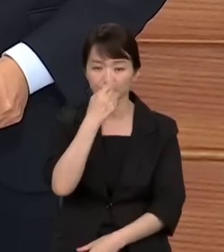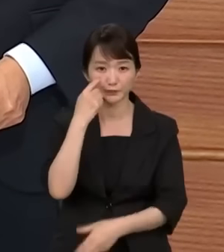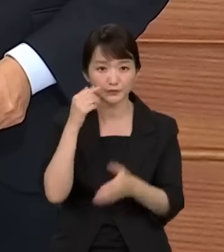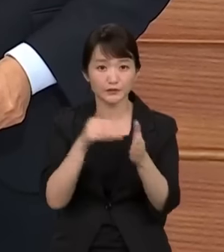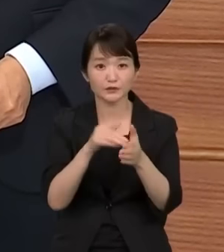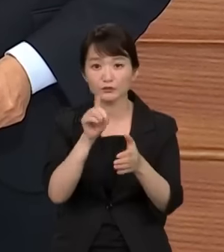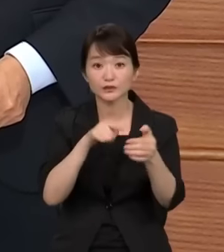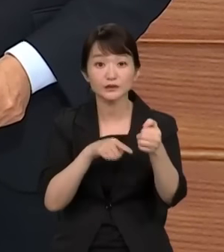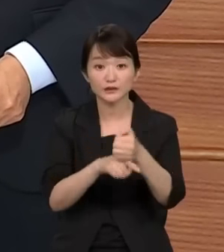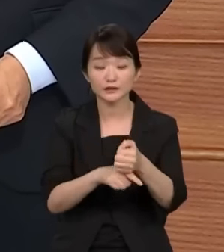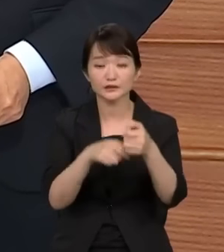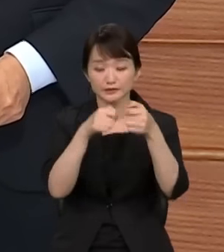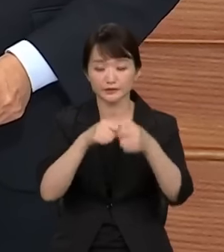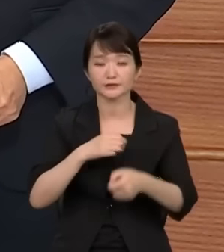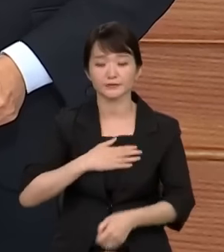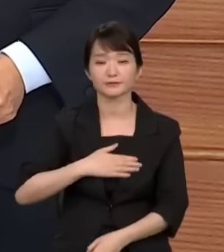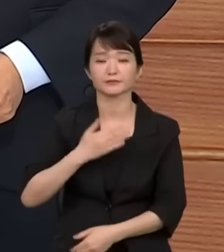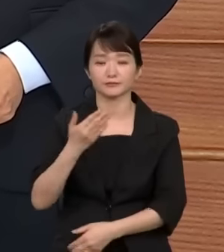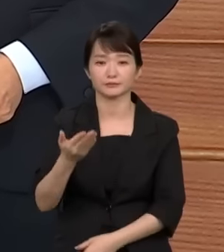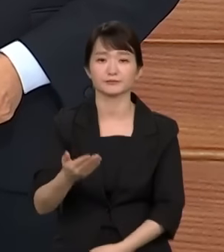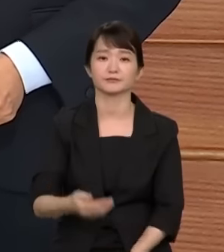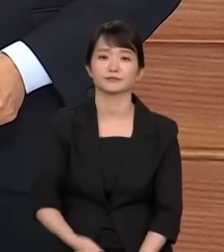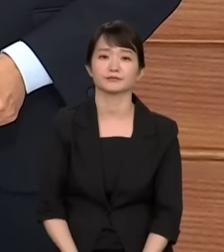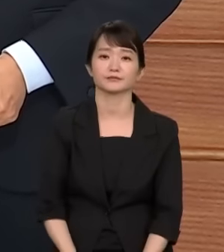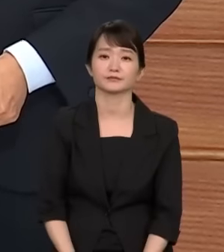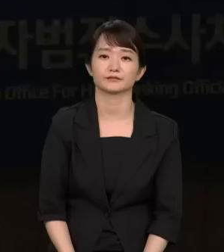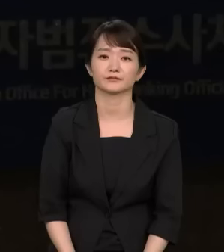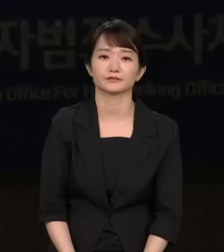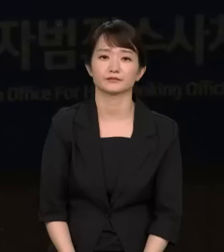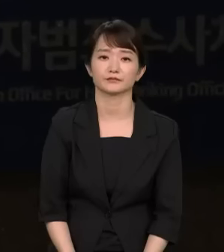무슨 의미인지 연지환 기자가 설명해 드립니다.